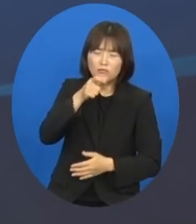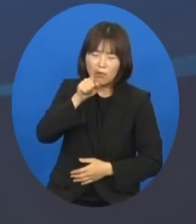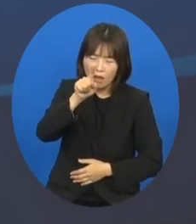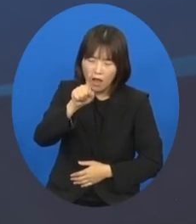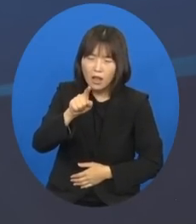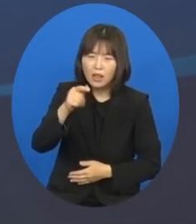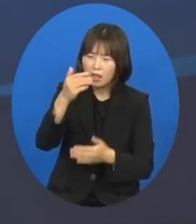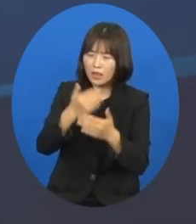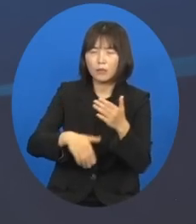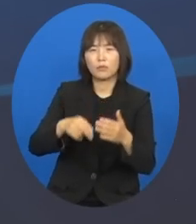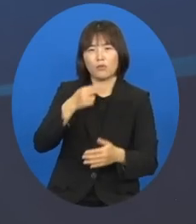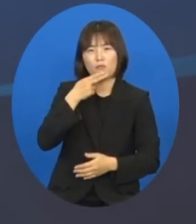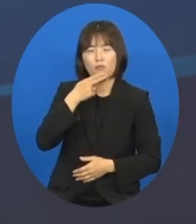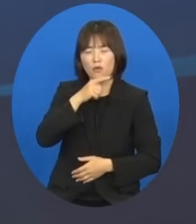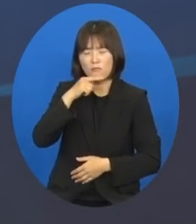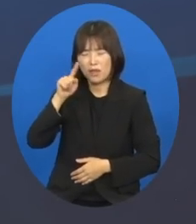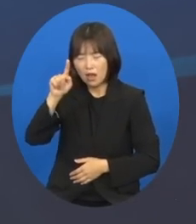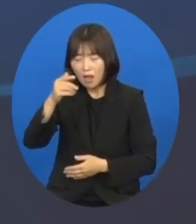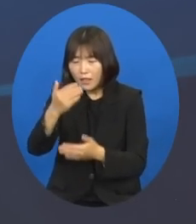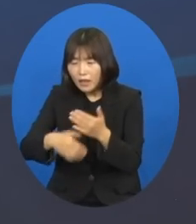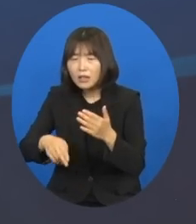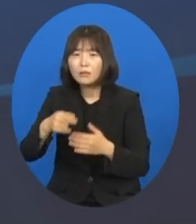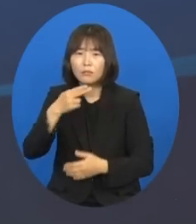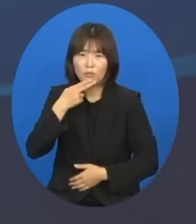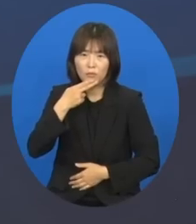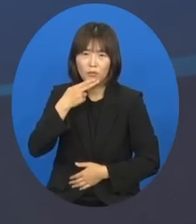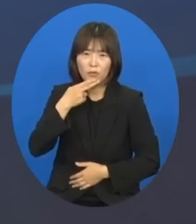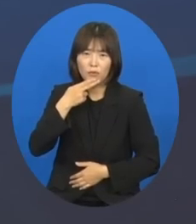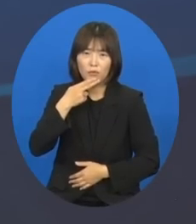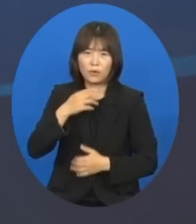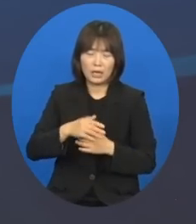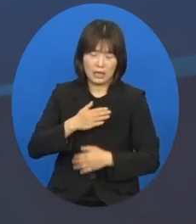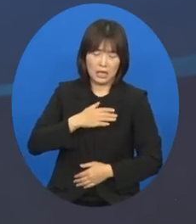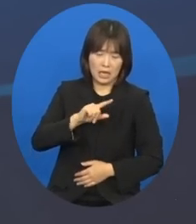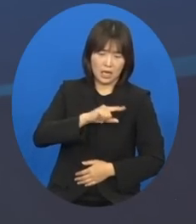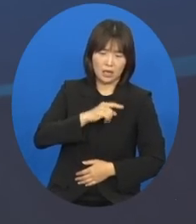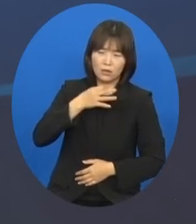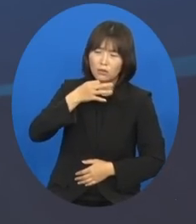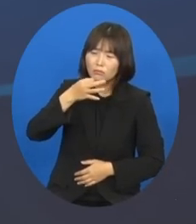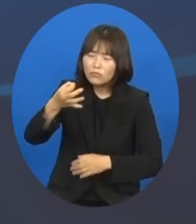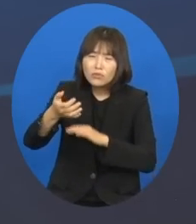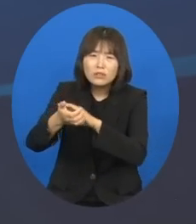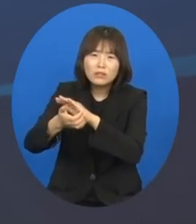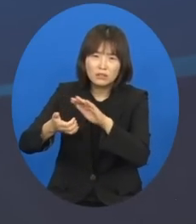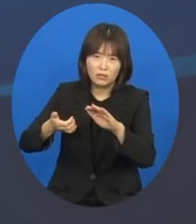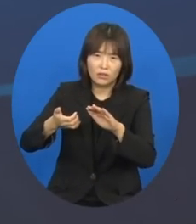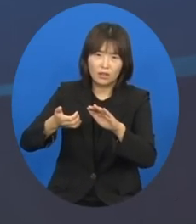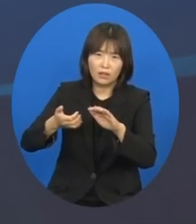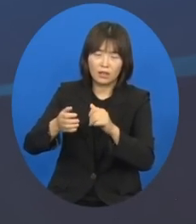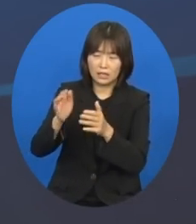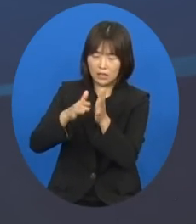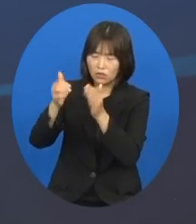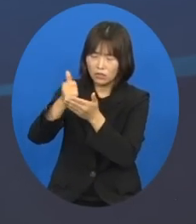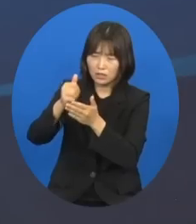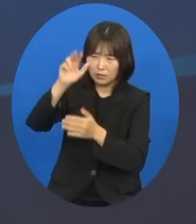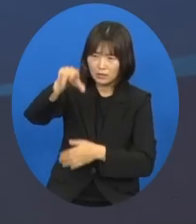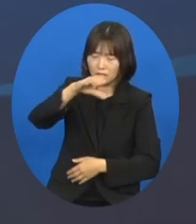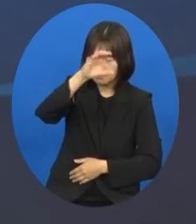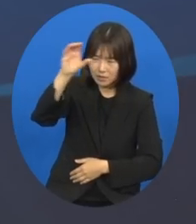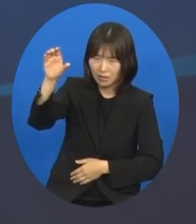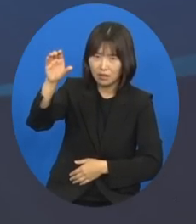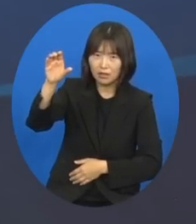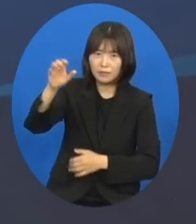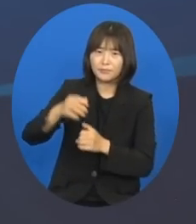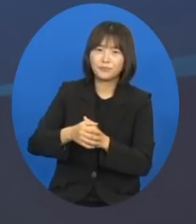그분의 이름을 부르기도 전에 그분이 그런 일을 했는지도 모르는 까마득한 그때에 오로지